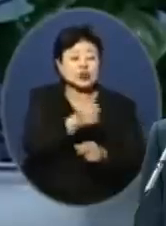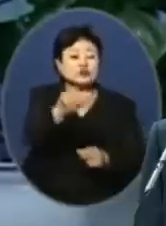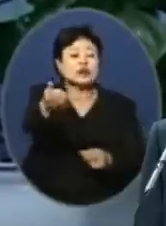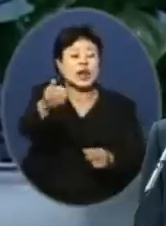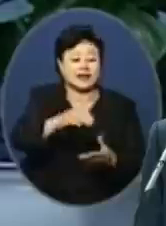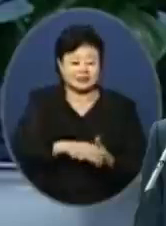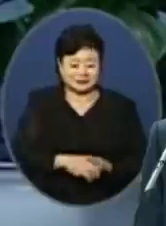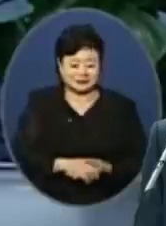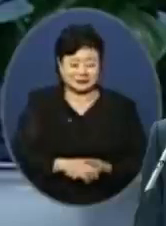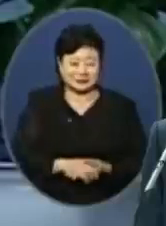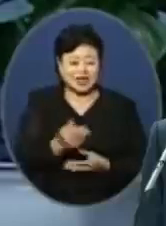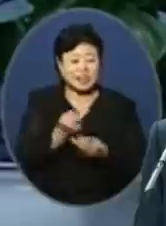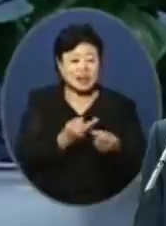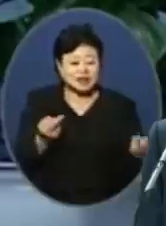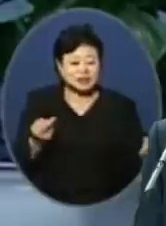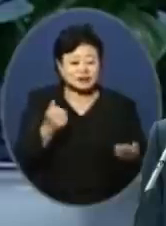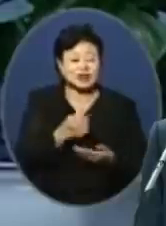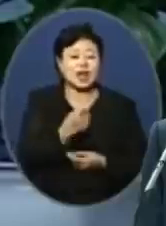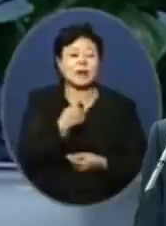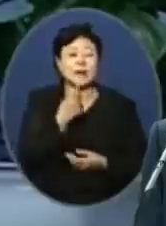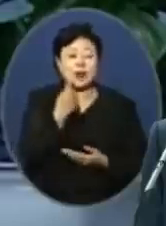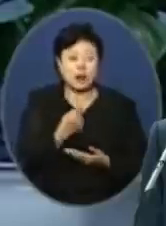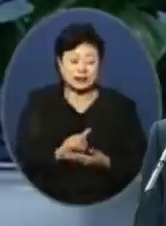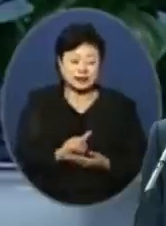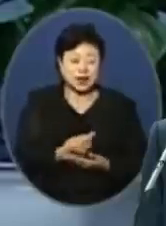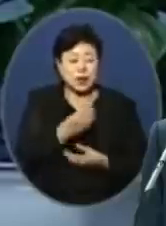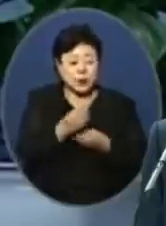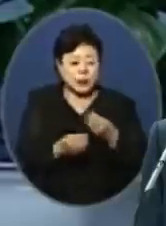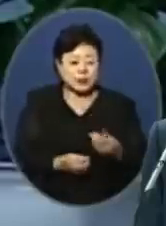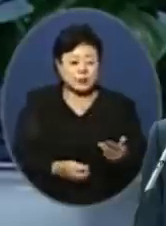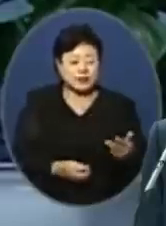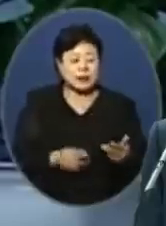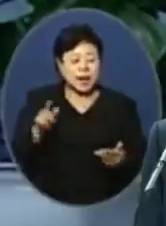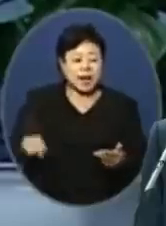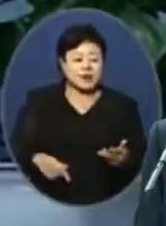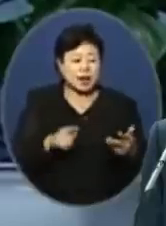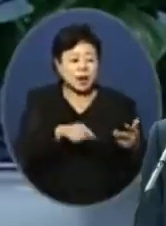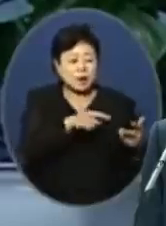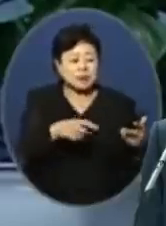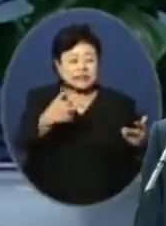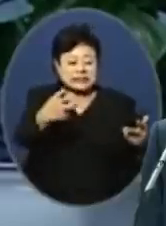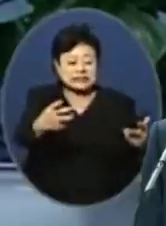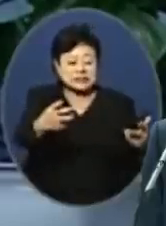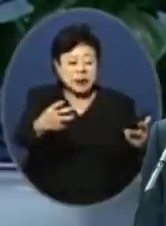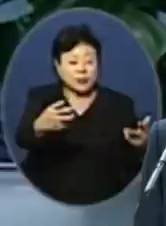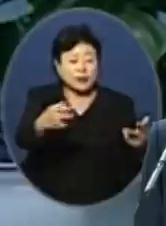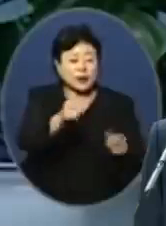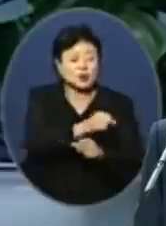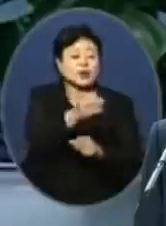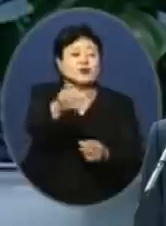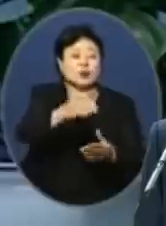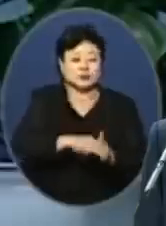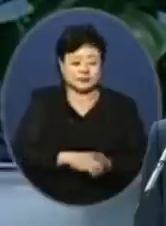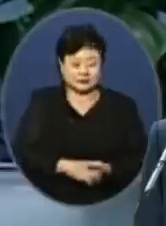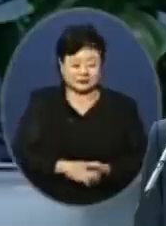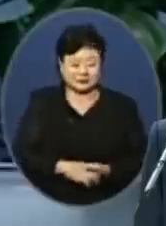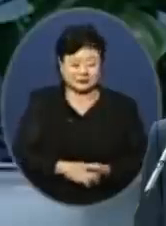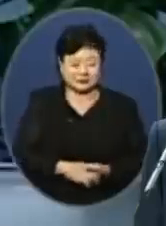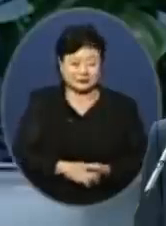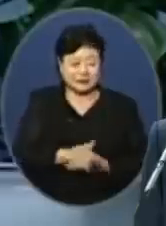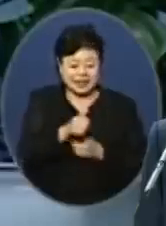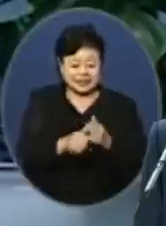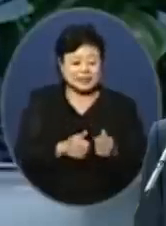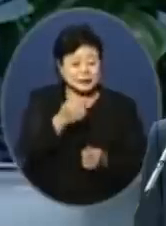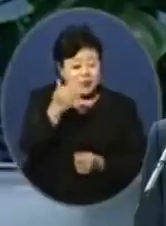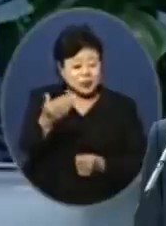그때 예수님께서 형제가 너에게 범죄하고 와서 잘못했다고 회개하면 하루에 7번씩 70번이라도 용서해 줘라.